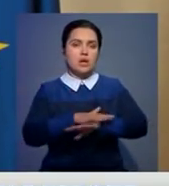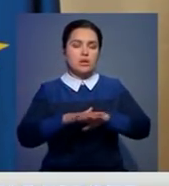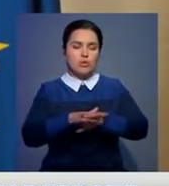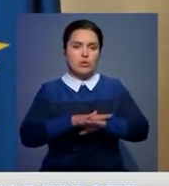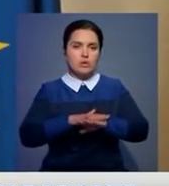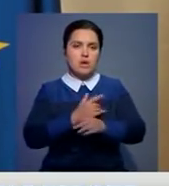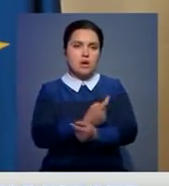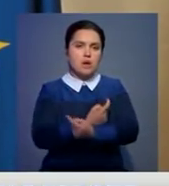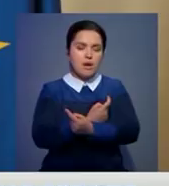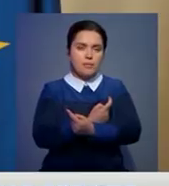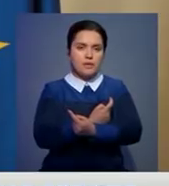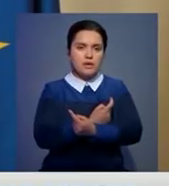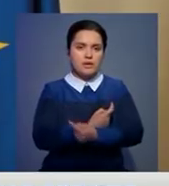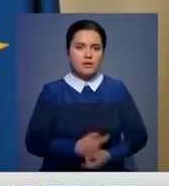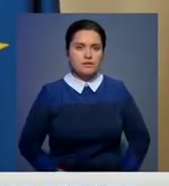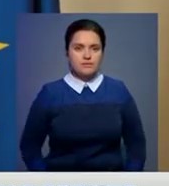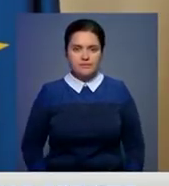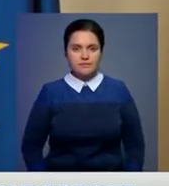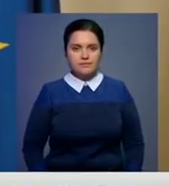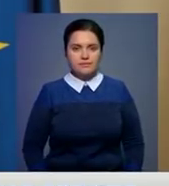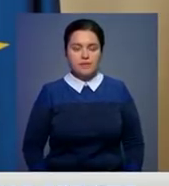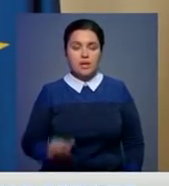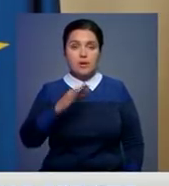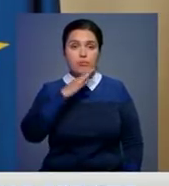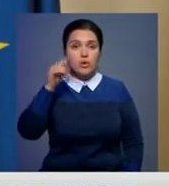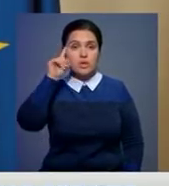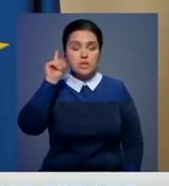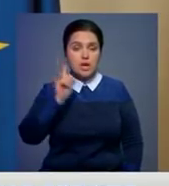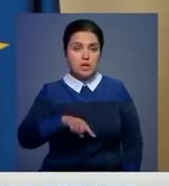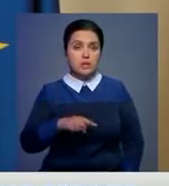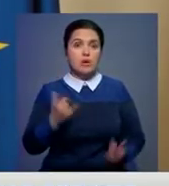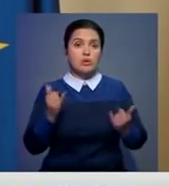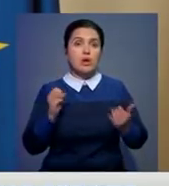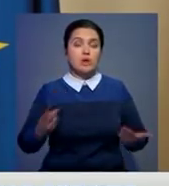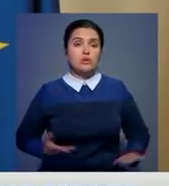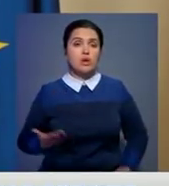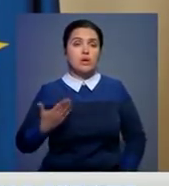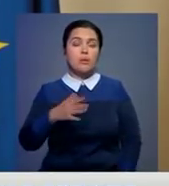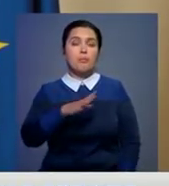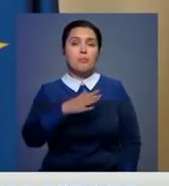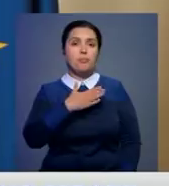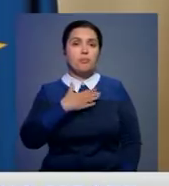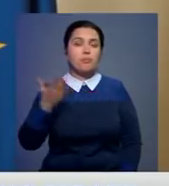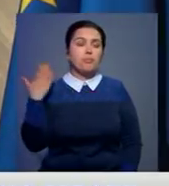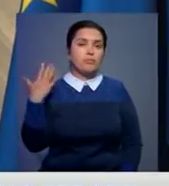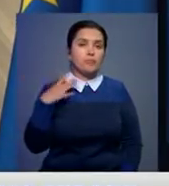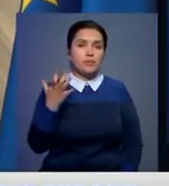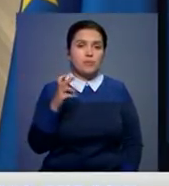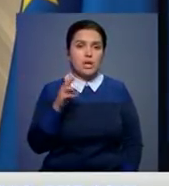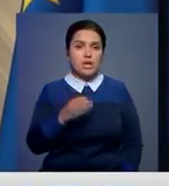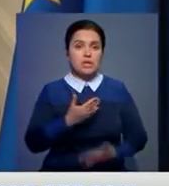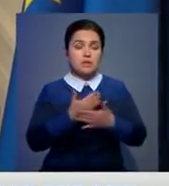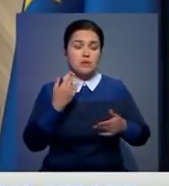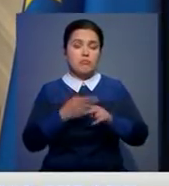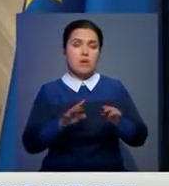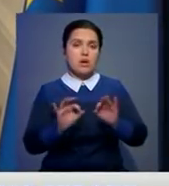храбрый. И многие же знают современный Казахстан, а какими мы были 500 лет назад. Обо всем